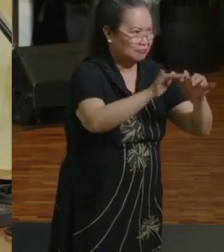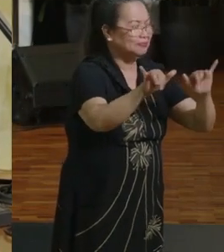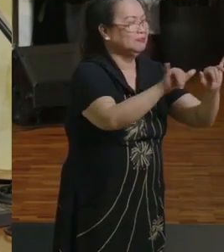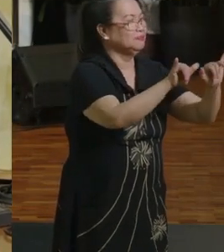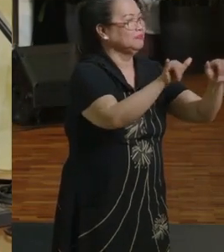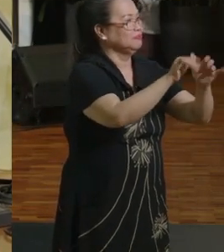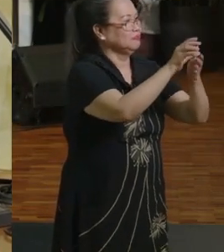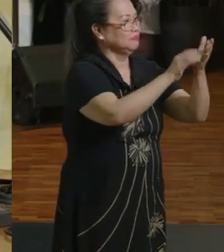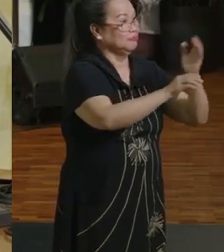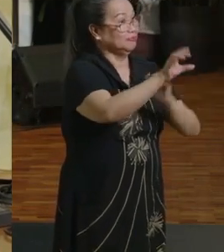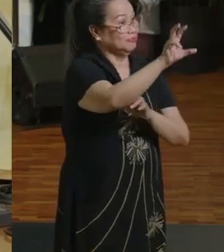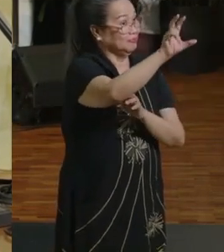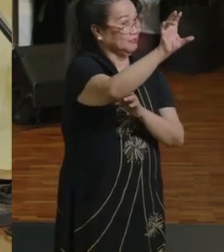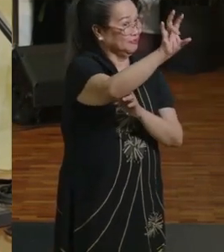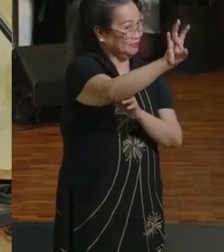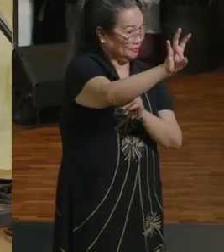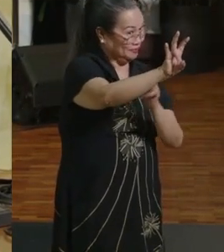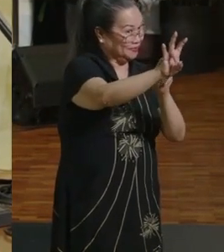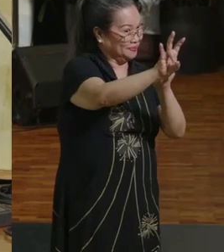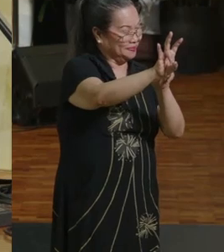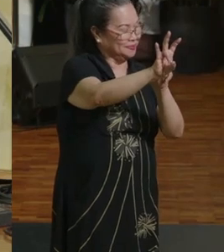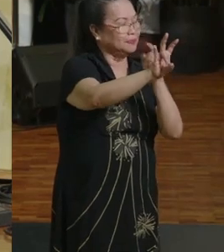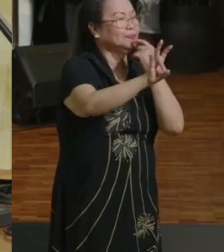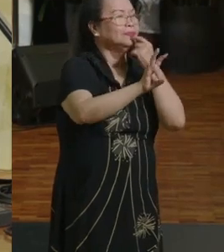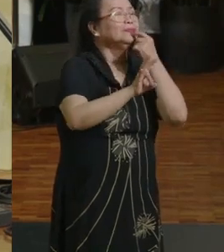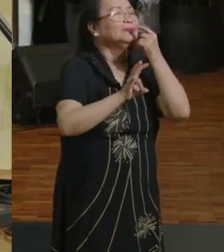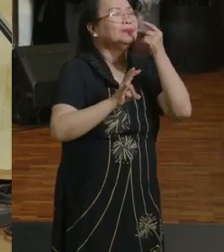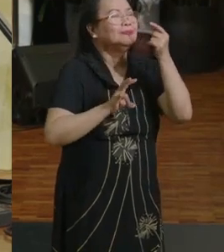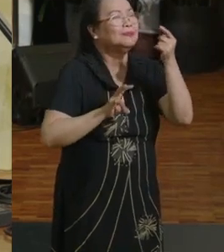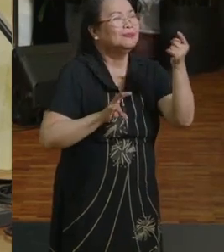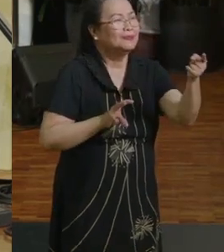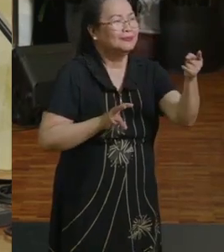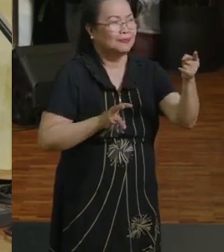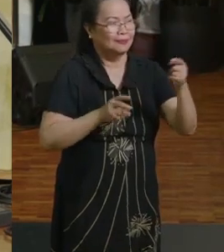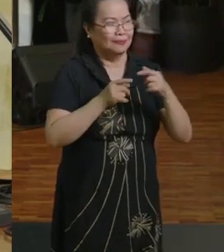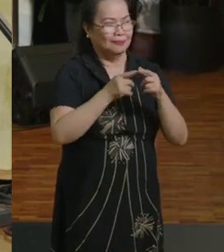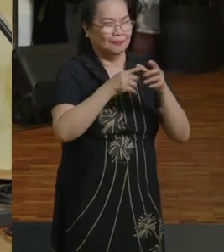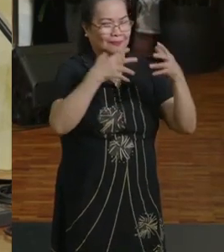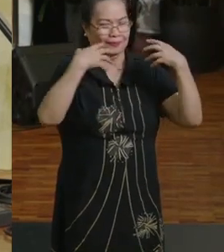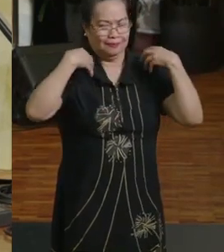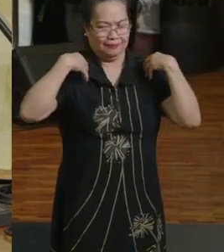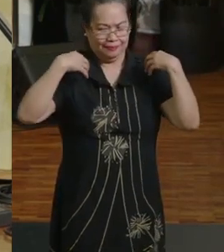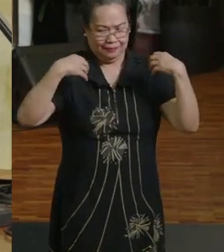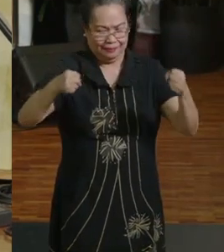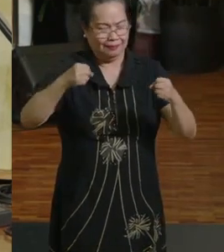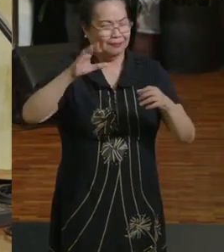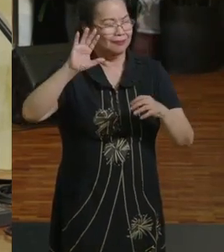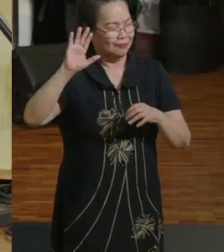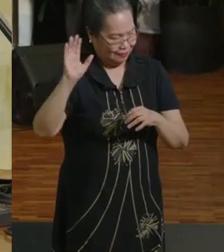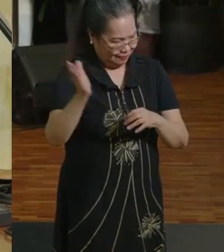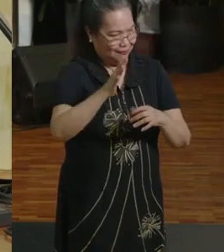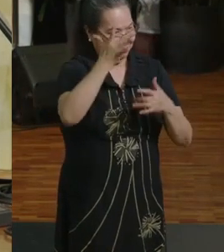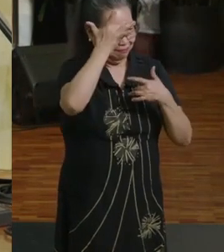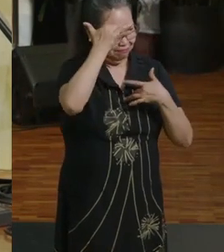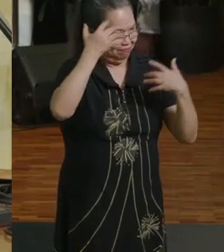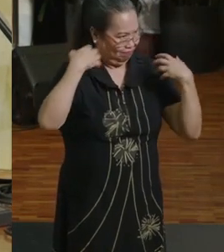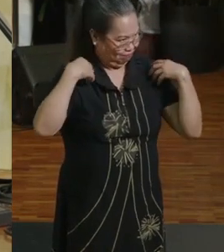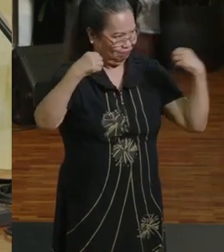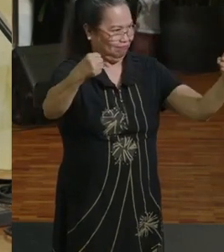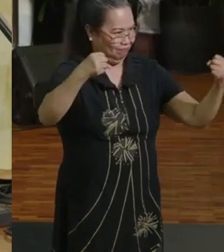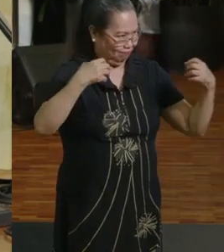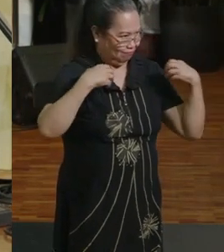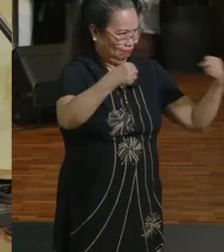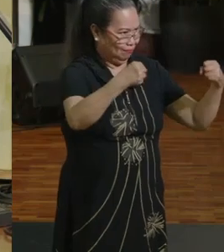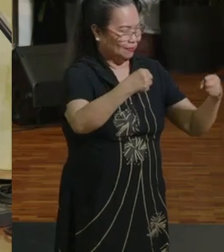babae sa chapter 7. Sila ay kanyang pinagaling, katulad nitong mga babaeng ito.